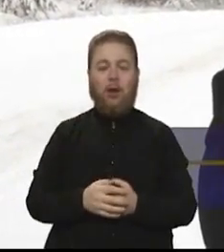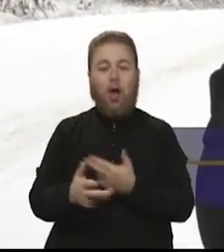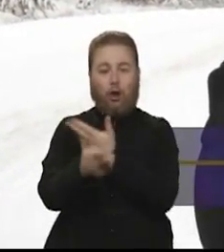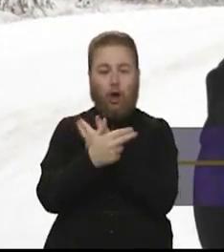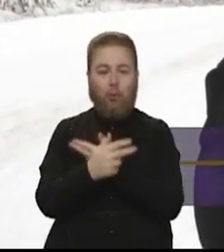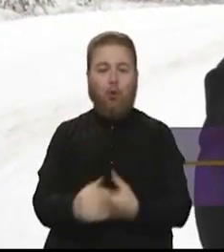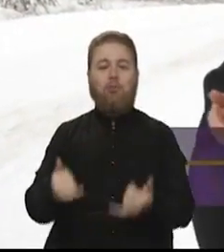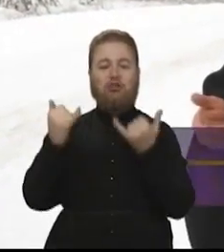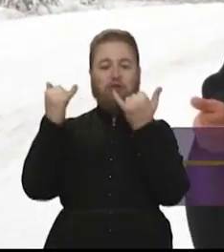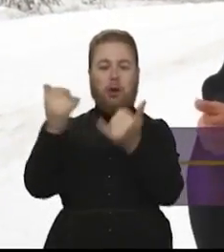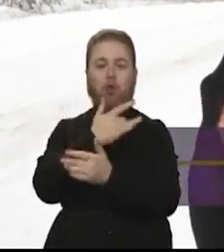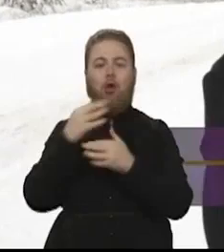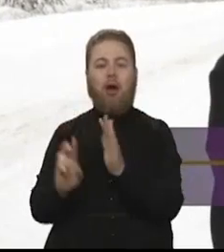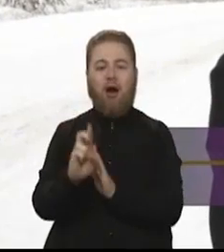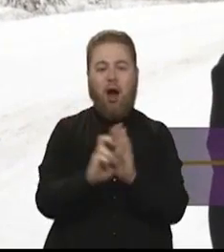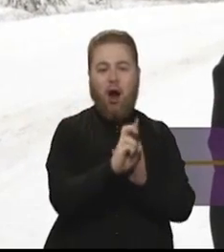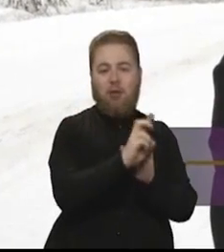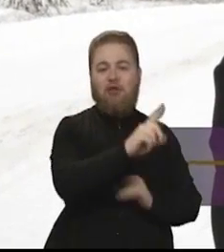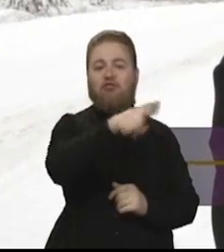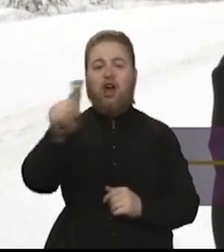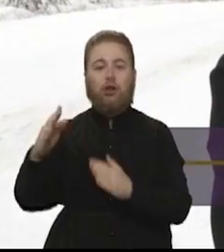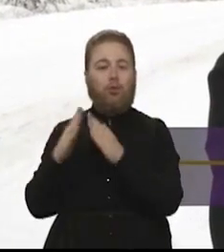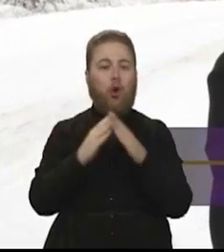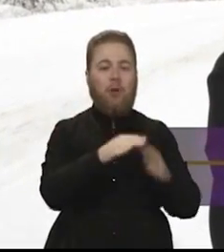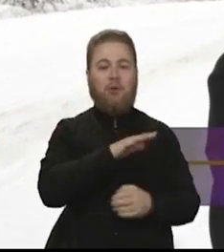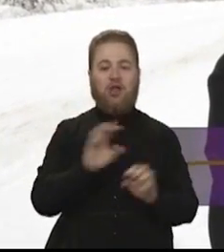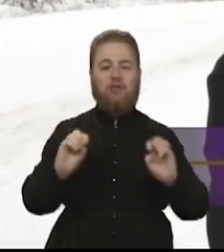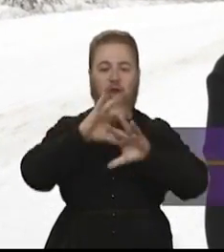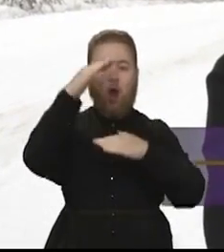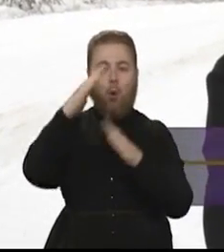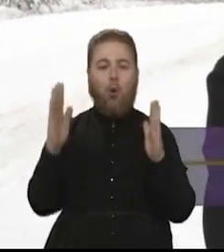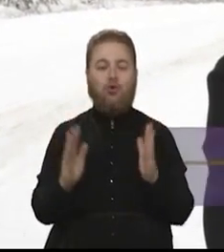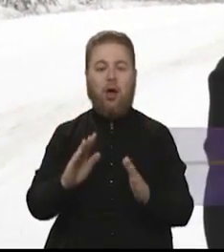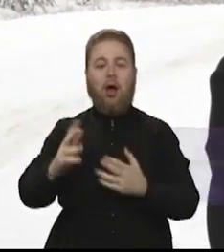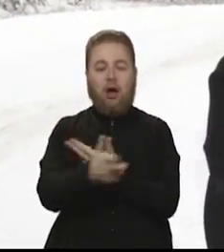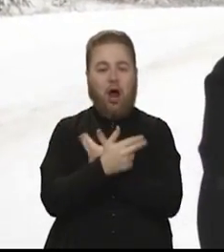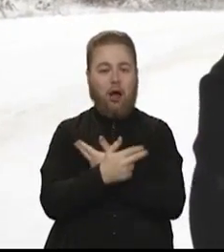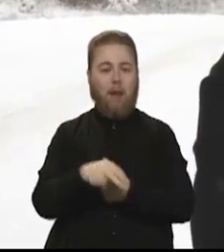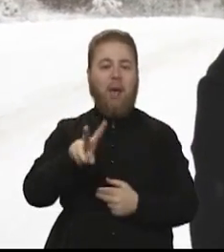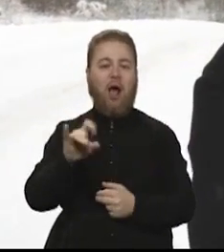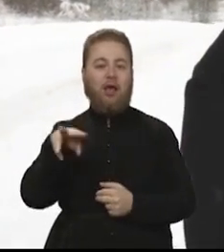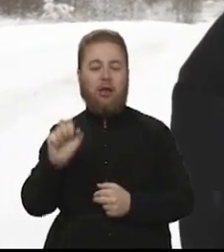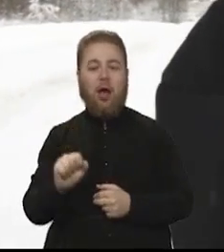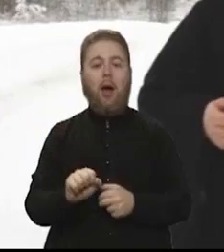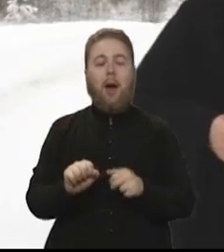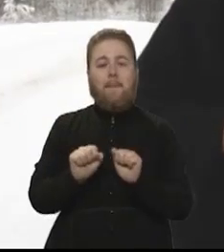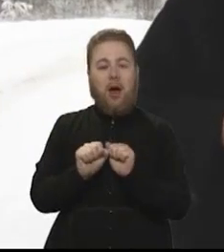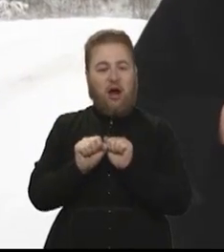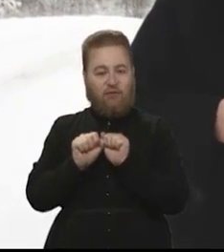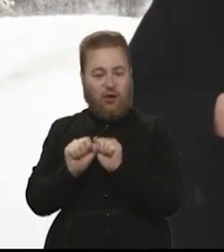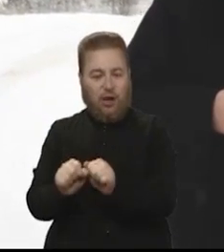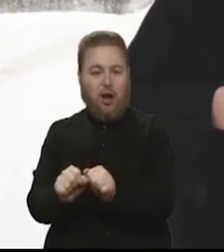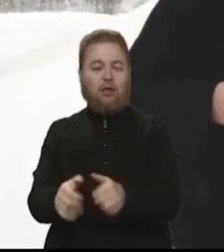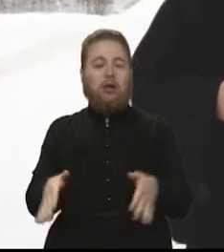посвящены многие храмы. В каждом доме была святая икона архистратига Божия Михаила, покровителя, защитника,